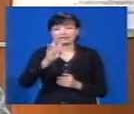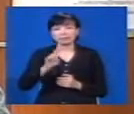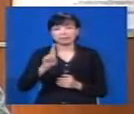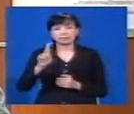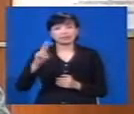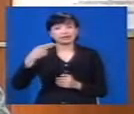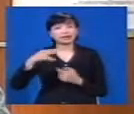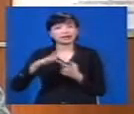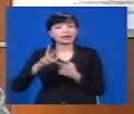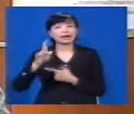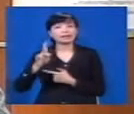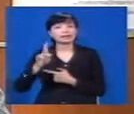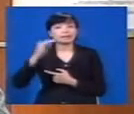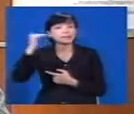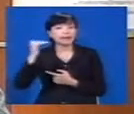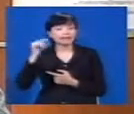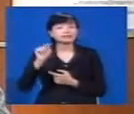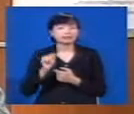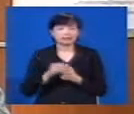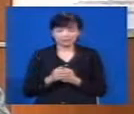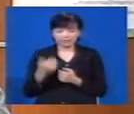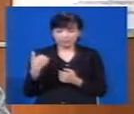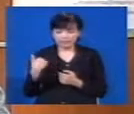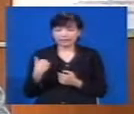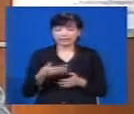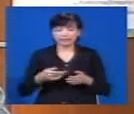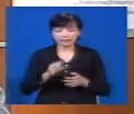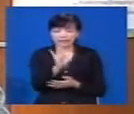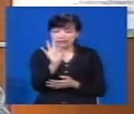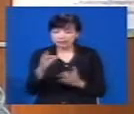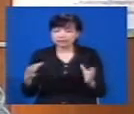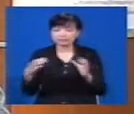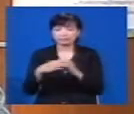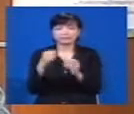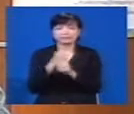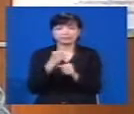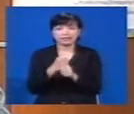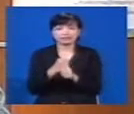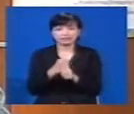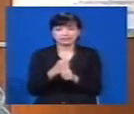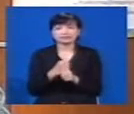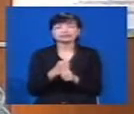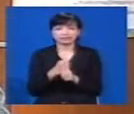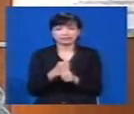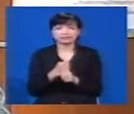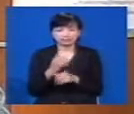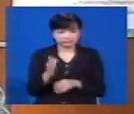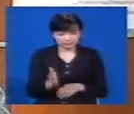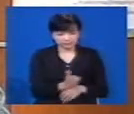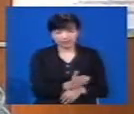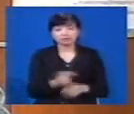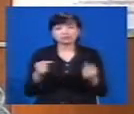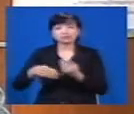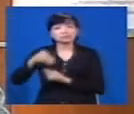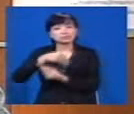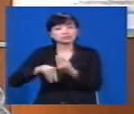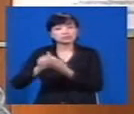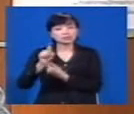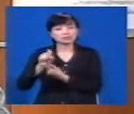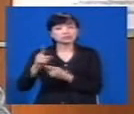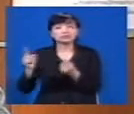มนะครับแล้วก็จัดตั้งคณะทำงานขึ้นมาในด้านเศรษฐกิจและสังคมเนี่ยจะมีการเ